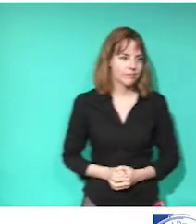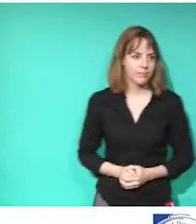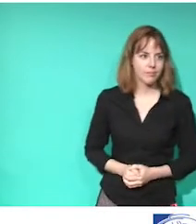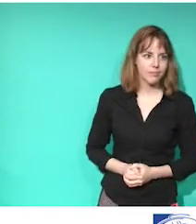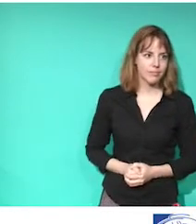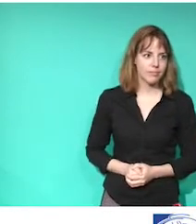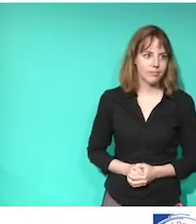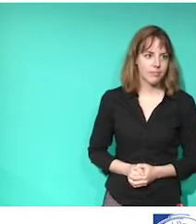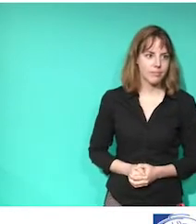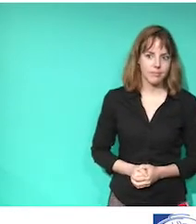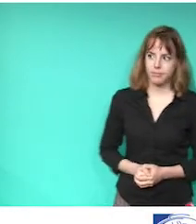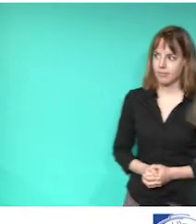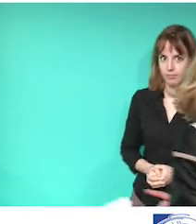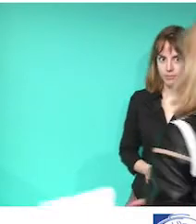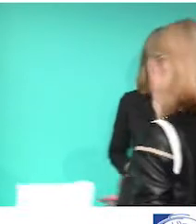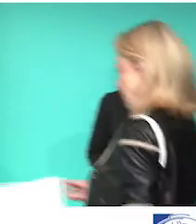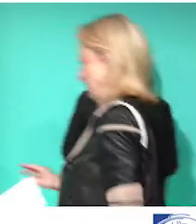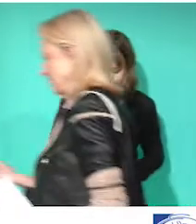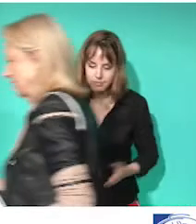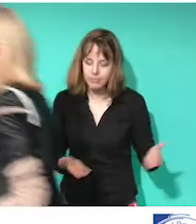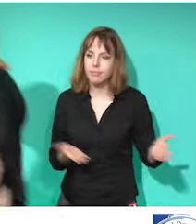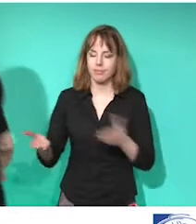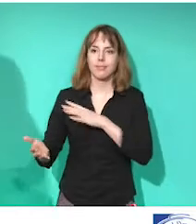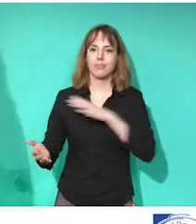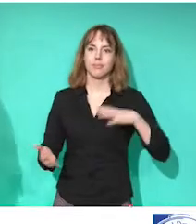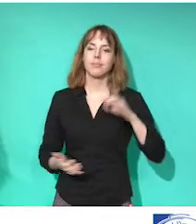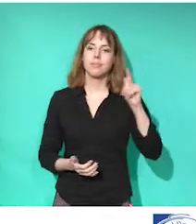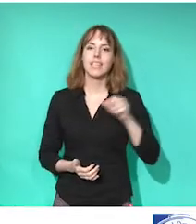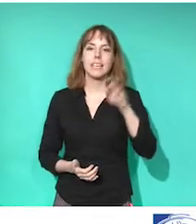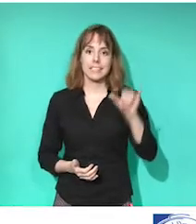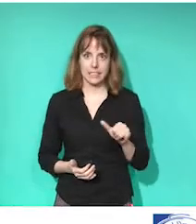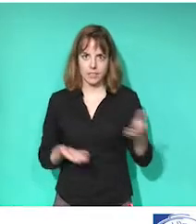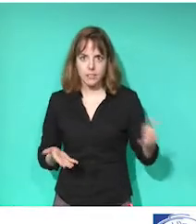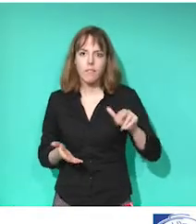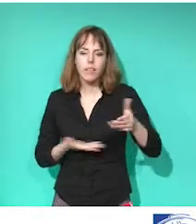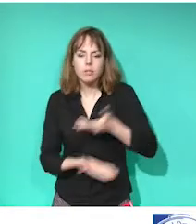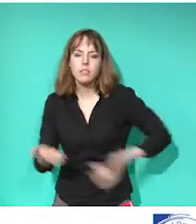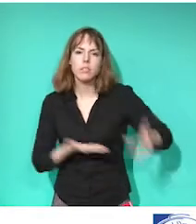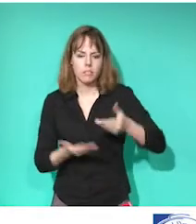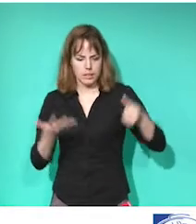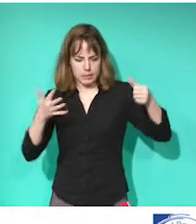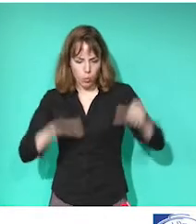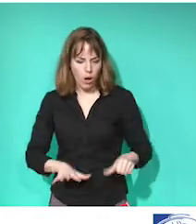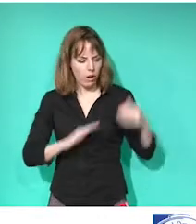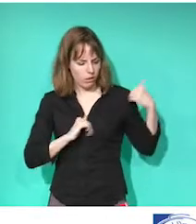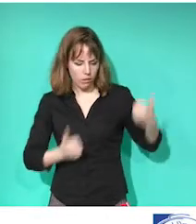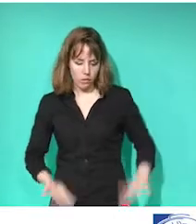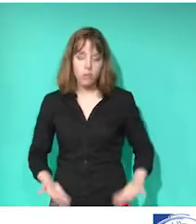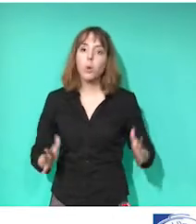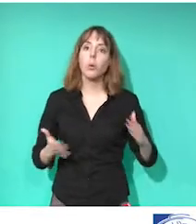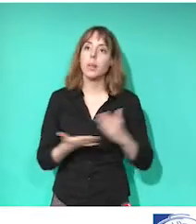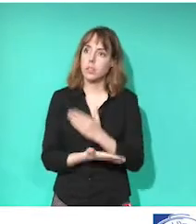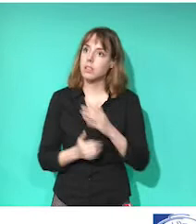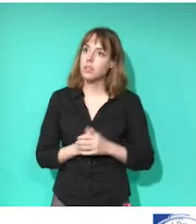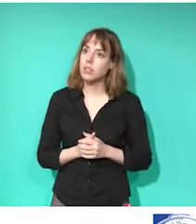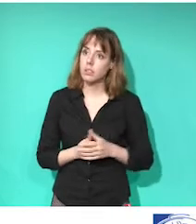un petit peu le point, justement, sur ces 6 premiers mois. Parce que ce qui est intéressant dans cette entreprise, si je puis dire, au sens propre du